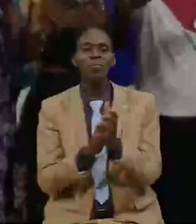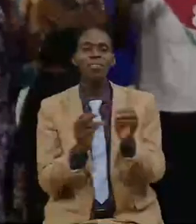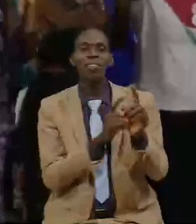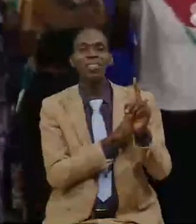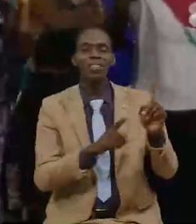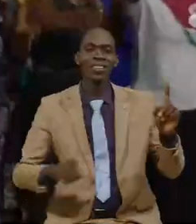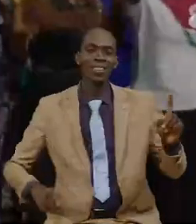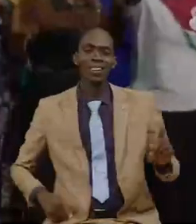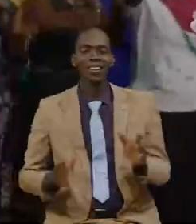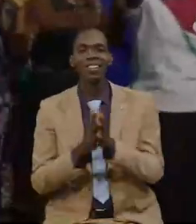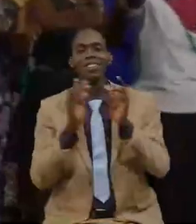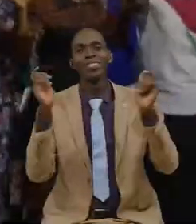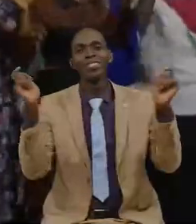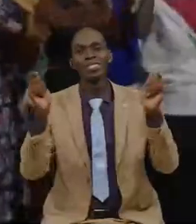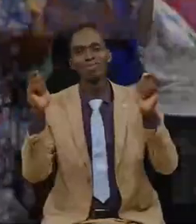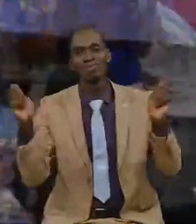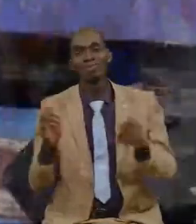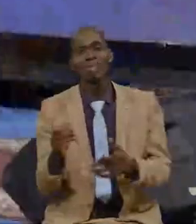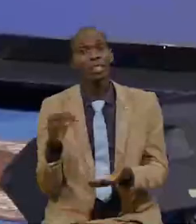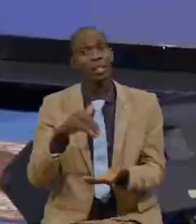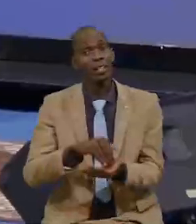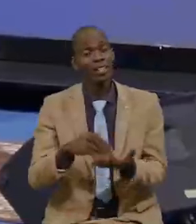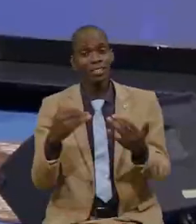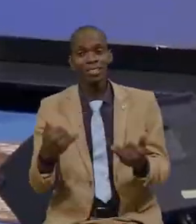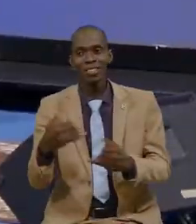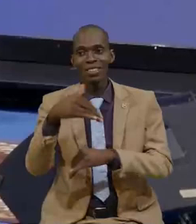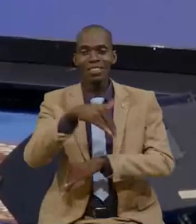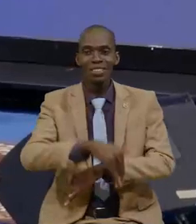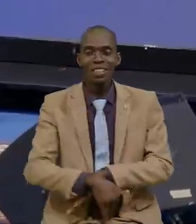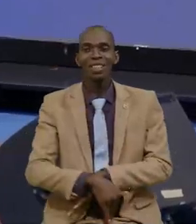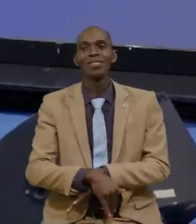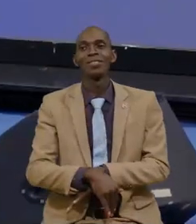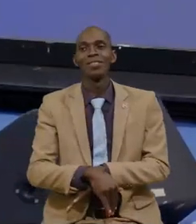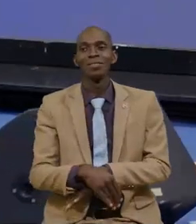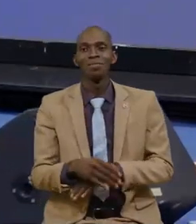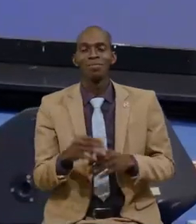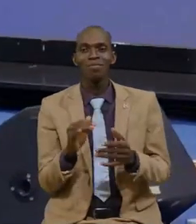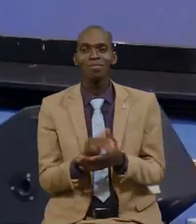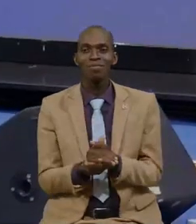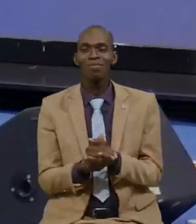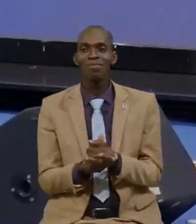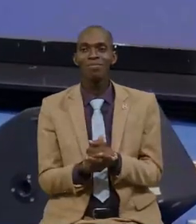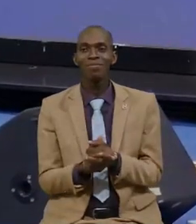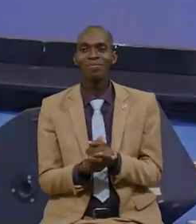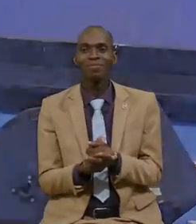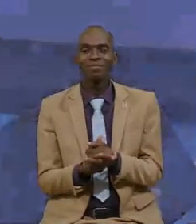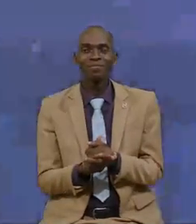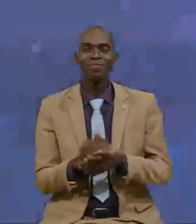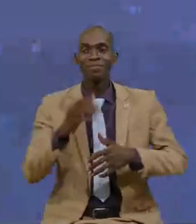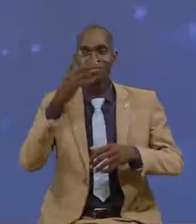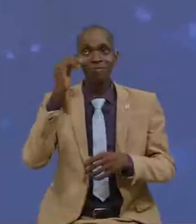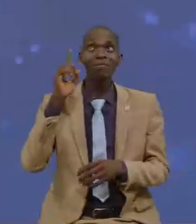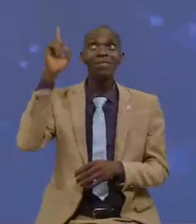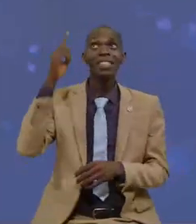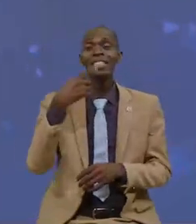Si vous êtes là, je dis gloire à Dieu. Une fois encore ce soir, nous sommes là ensemble. Parce